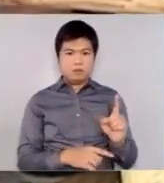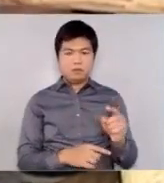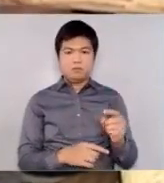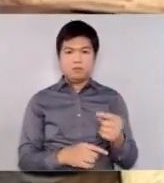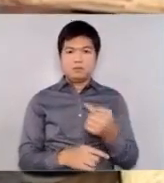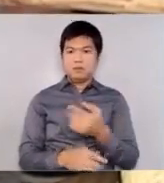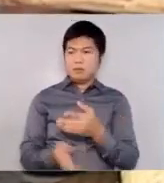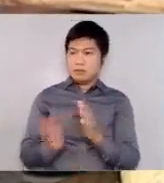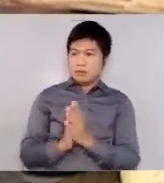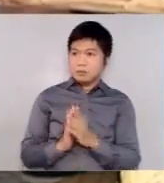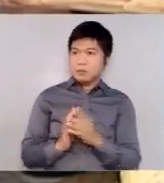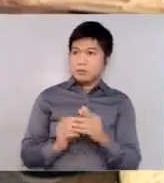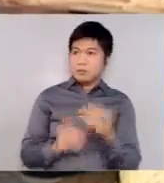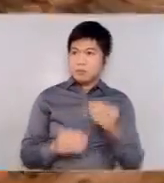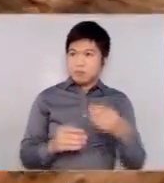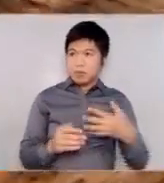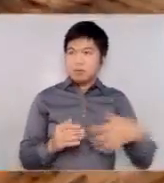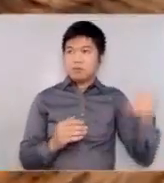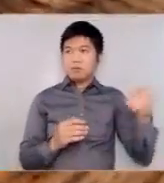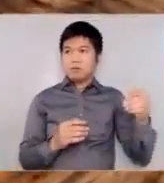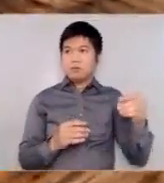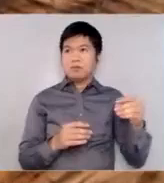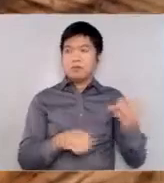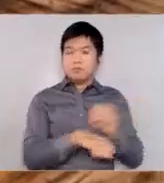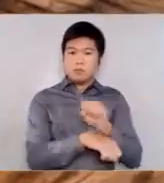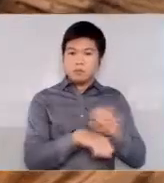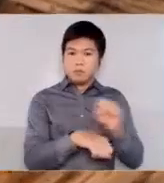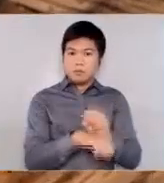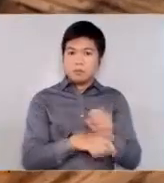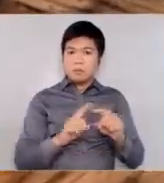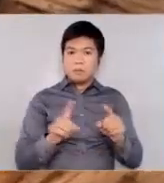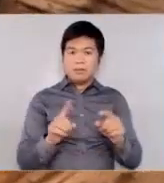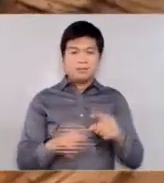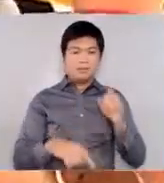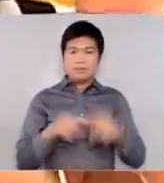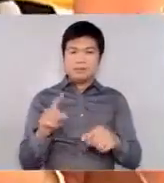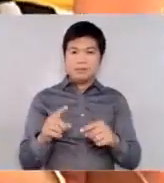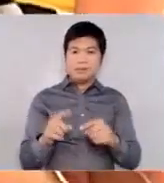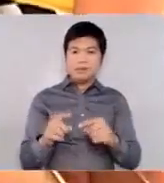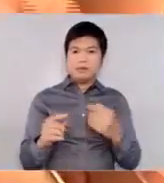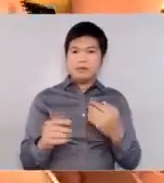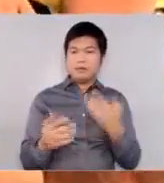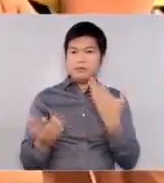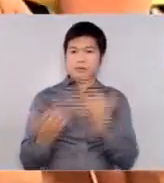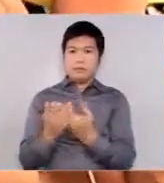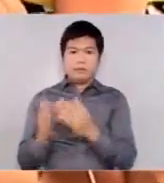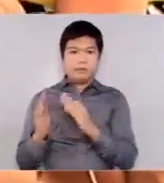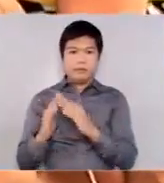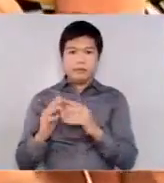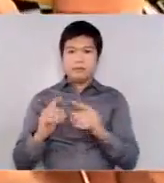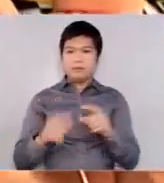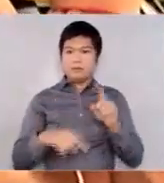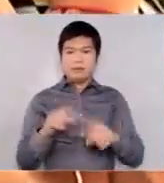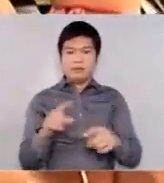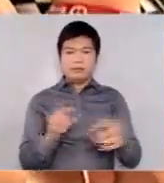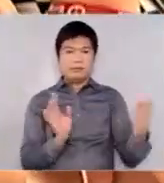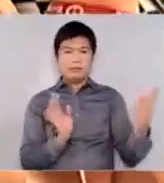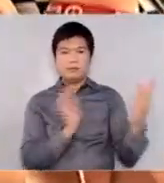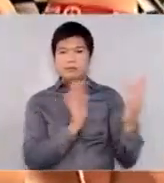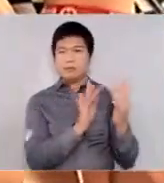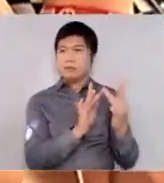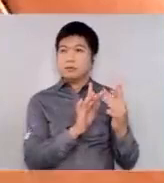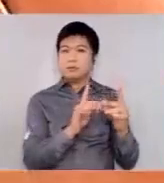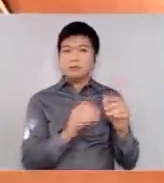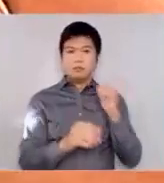niyang anak na sa sidelines sa trabaho. Pero hindi raw umuwi si Marie at hindi na nila makontak. Kinabukasan, dumating si